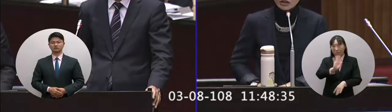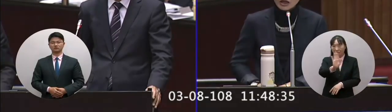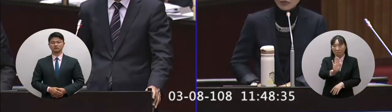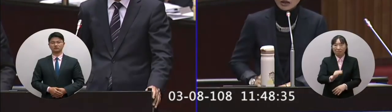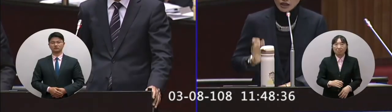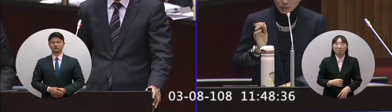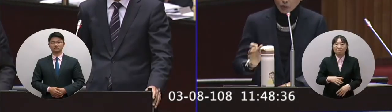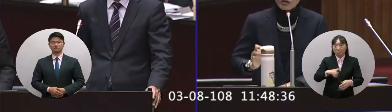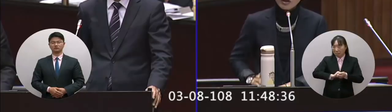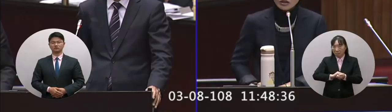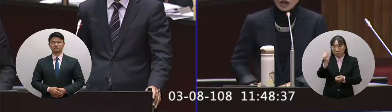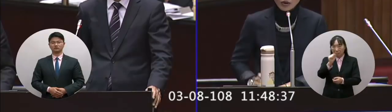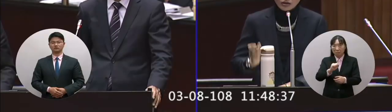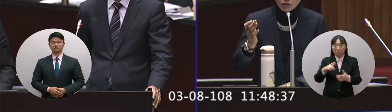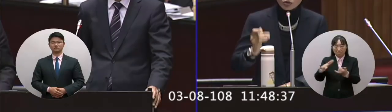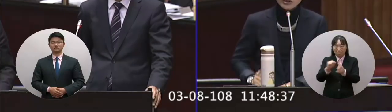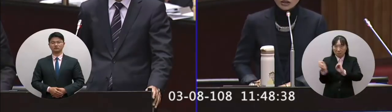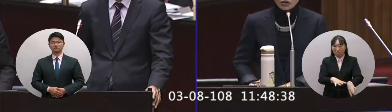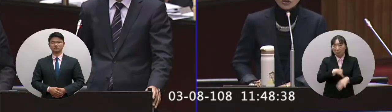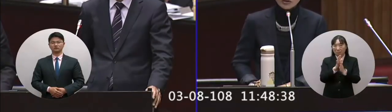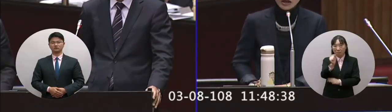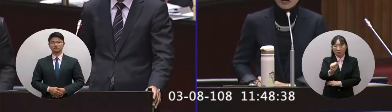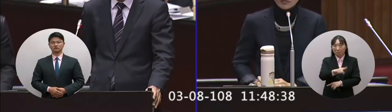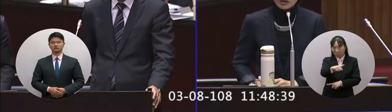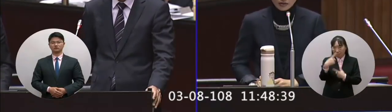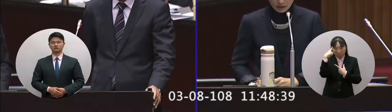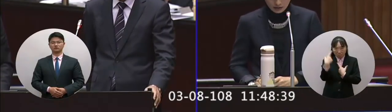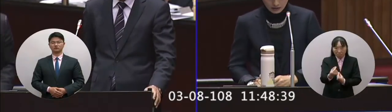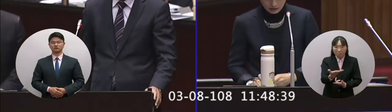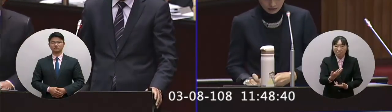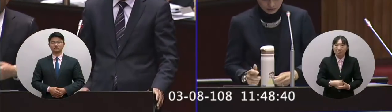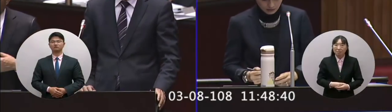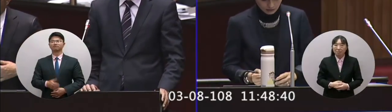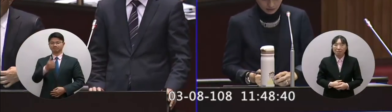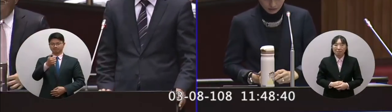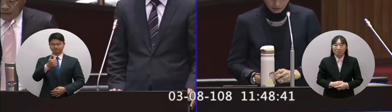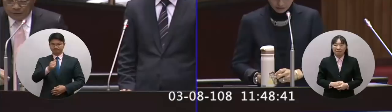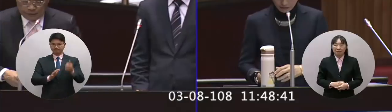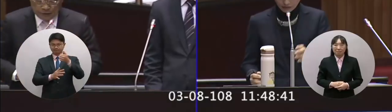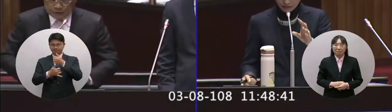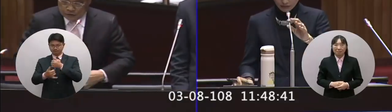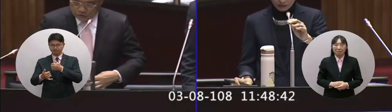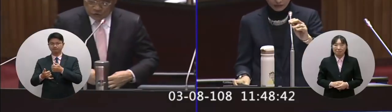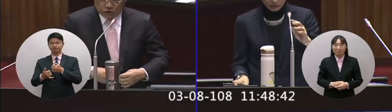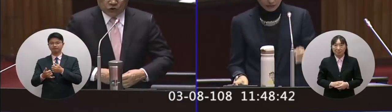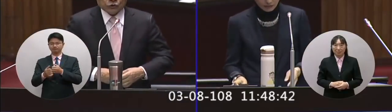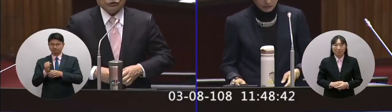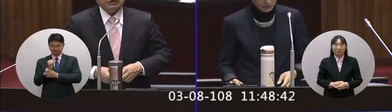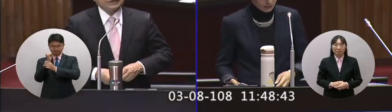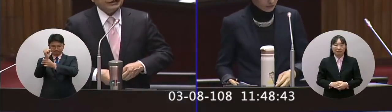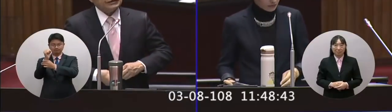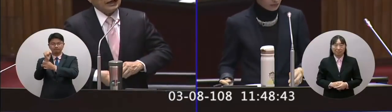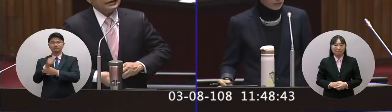也不能放弃台湾，也不会放弃台湾。苏院长，您同意我的看法吗？ 啊，很谢谢委员的支